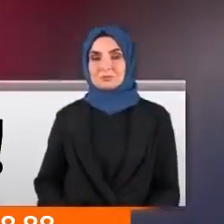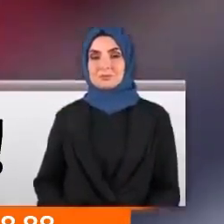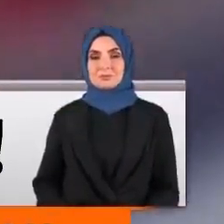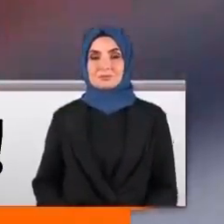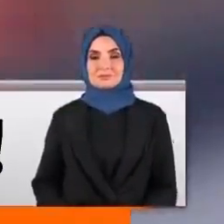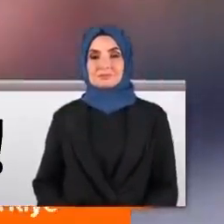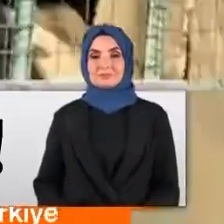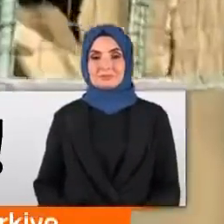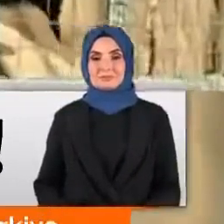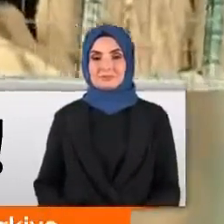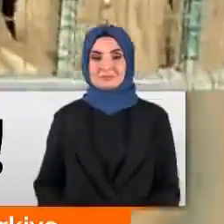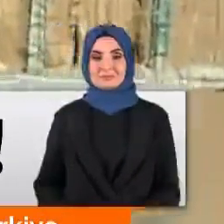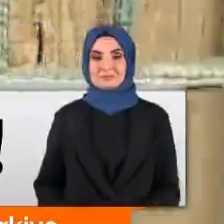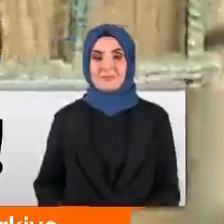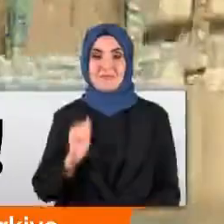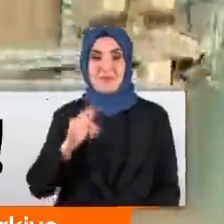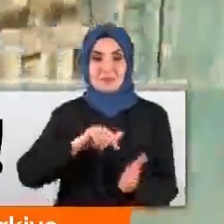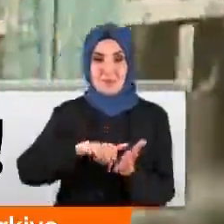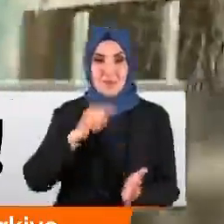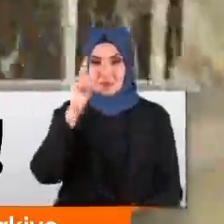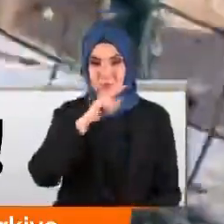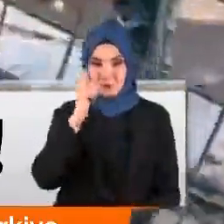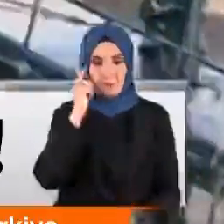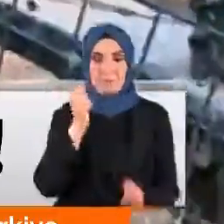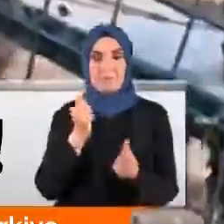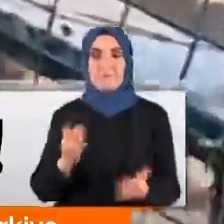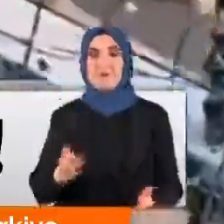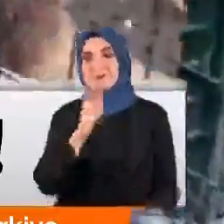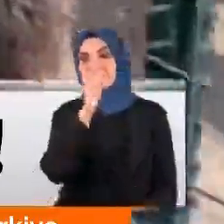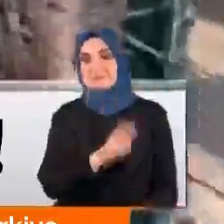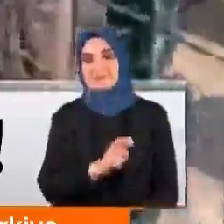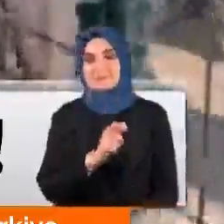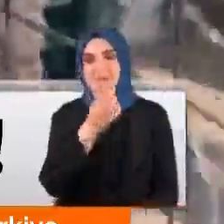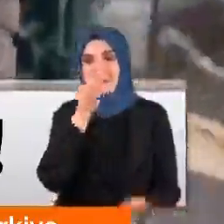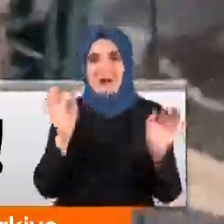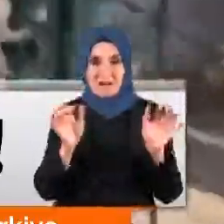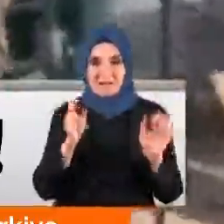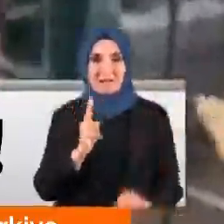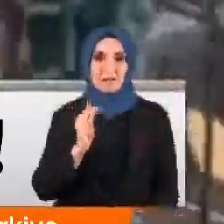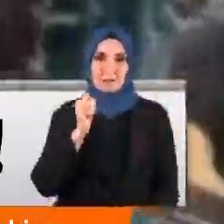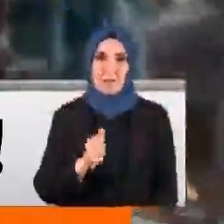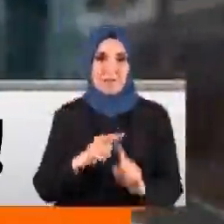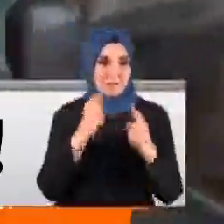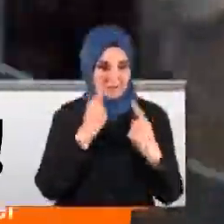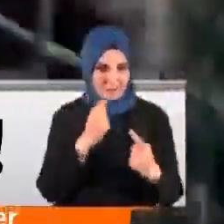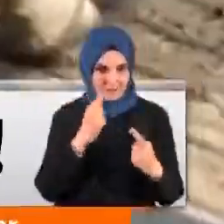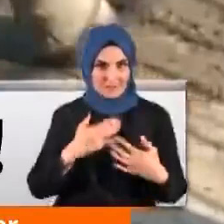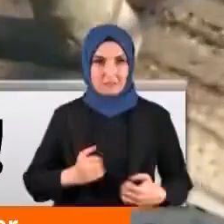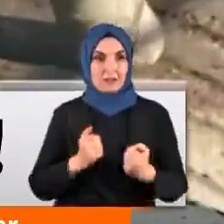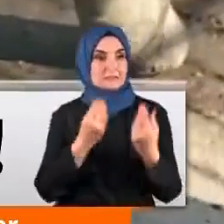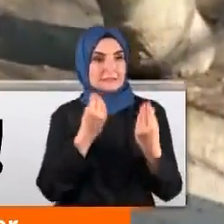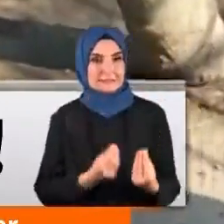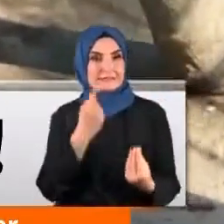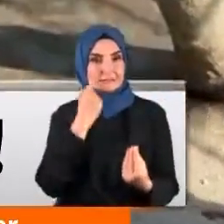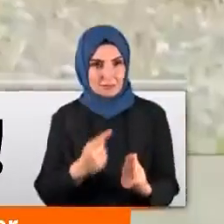Allah Allah, bismillah. Fazla baldan sersemleşen ayı 2 gündür tedavi altındaydı. Sağlığına kavuşur kavuşmaz da kafes içinde